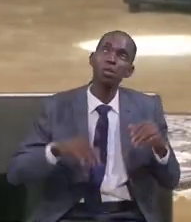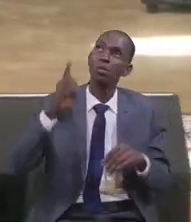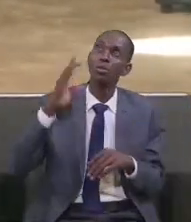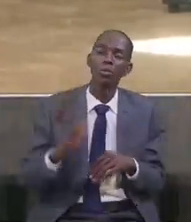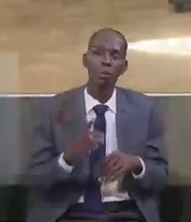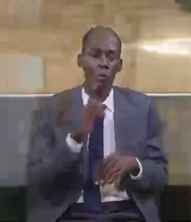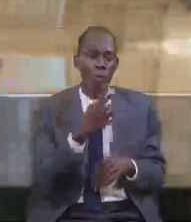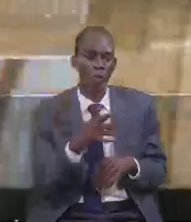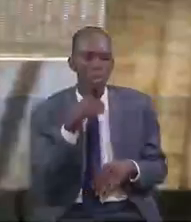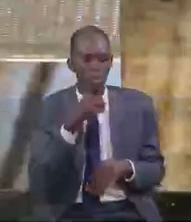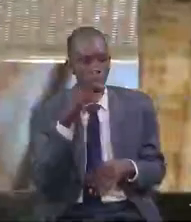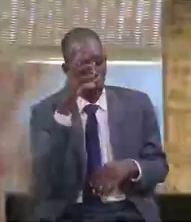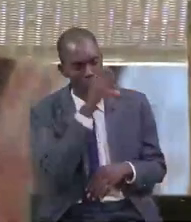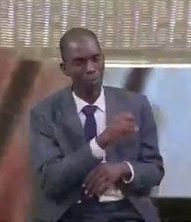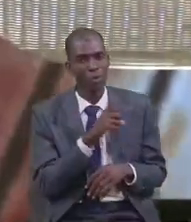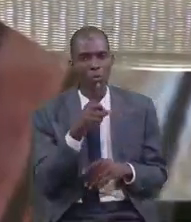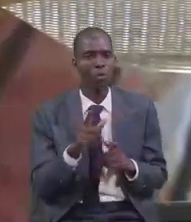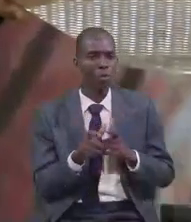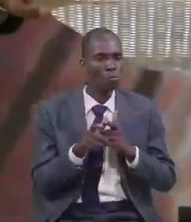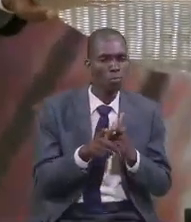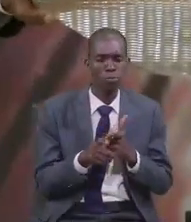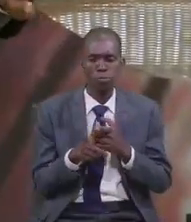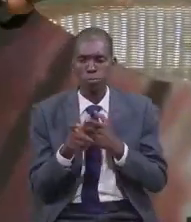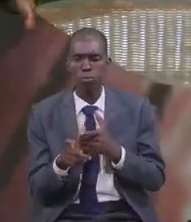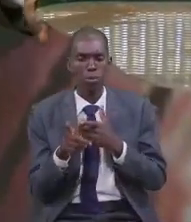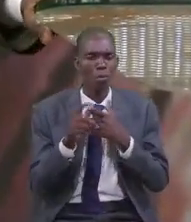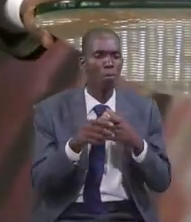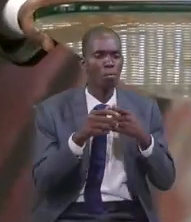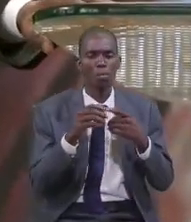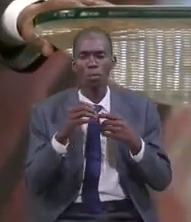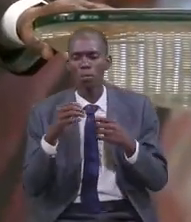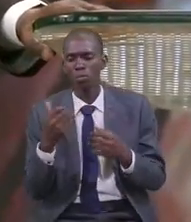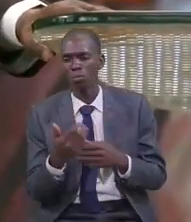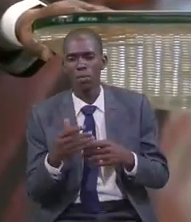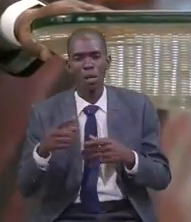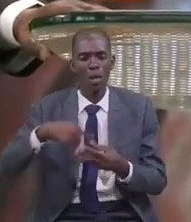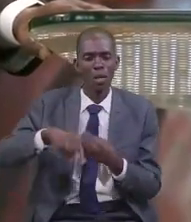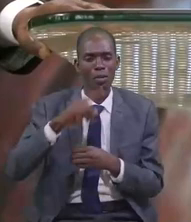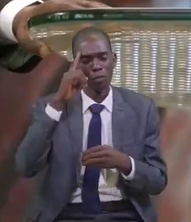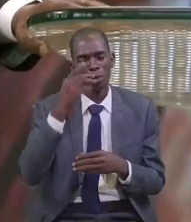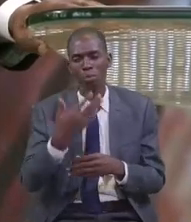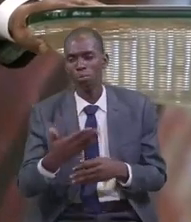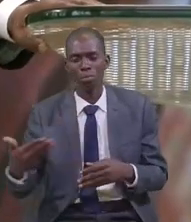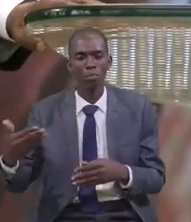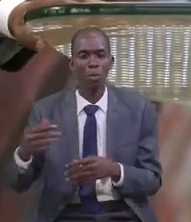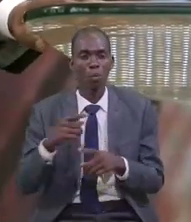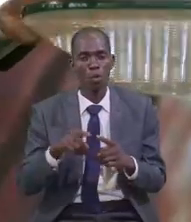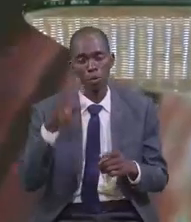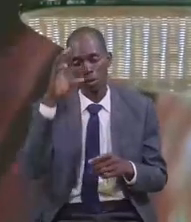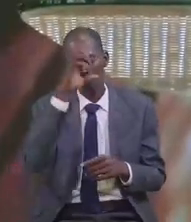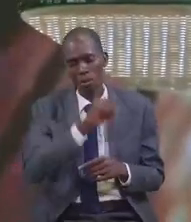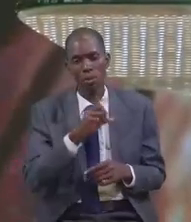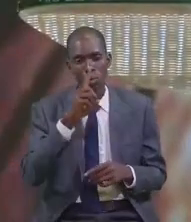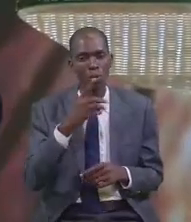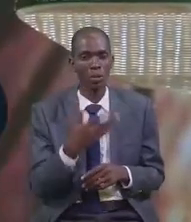chose. Est-ce que tu poursuis tout? Est-ce que tu mets ta vie sur cette